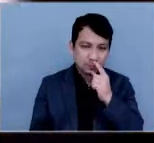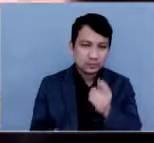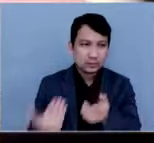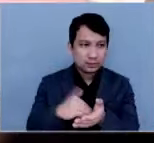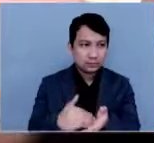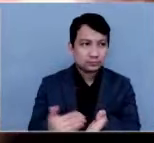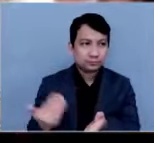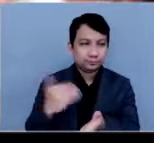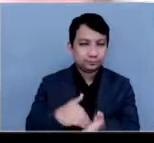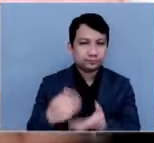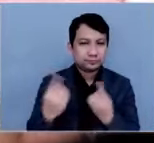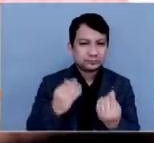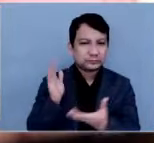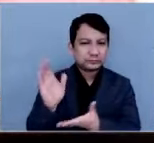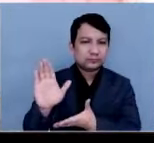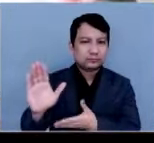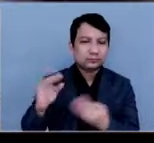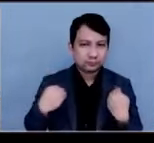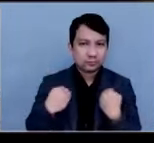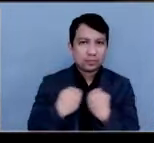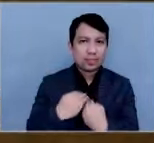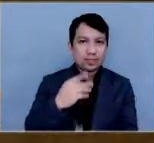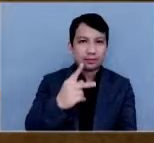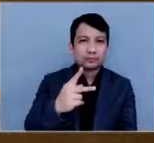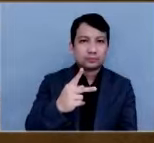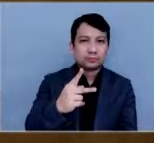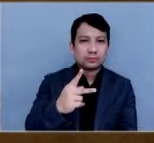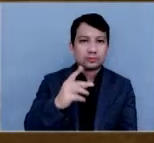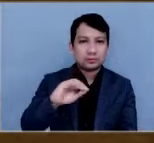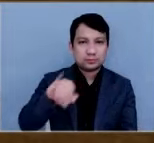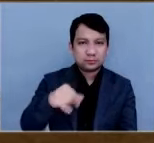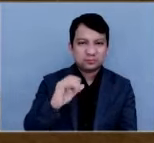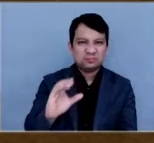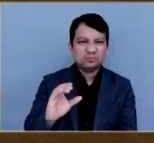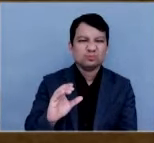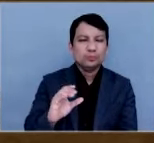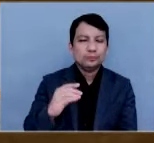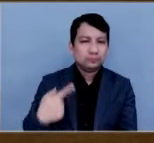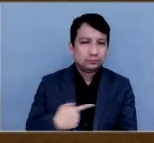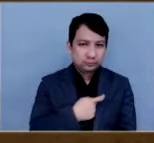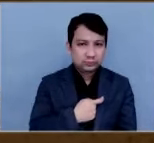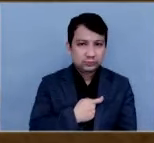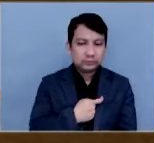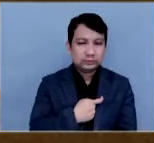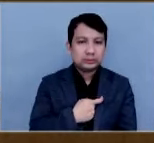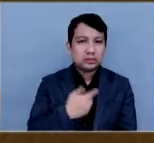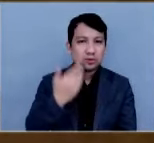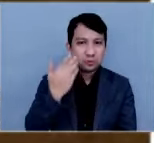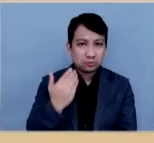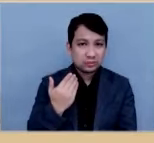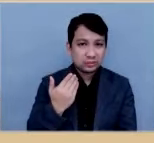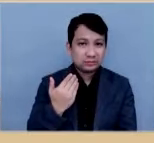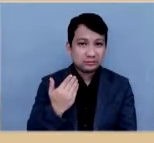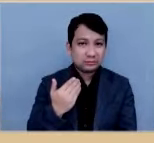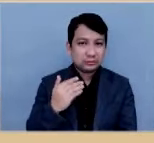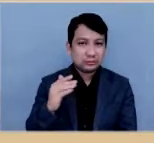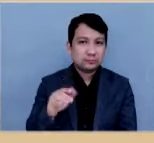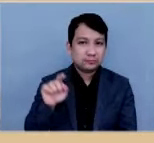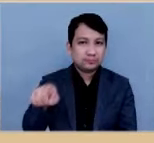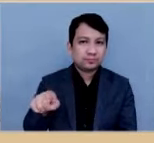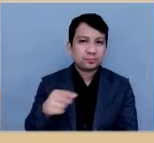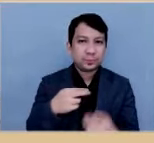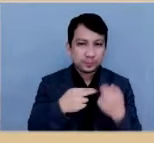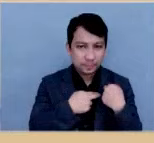itong ginagawa ng mga miyembro ng KOJC. May ilan pa ngang nasugatan at nasaktan dahil dito. They should be